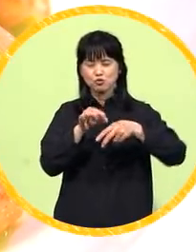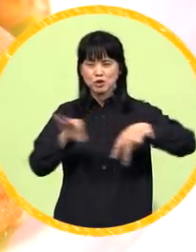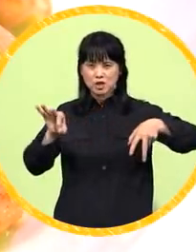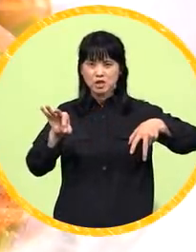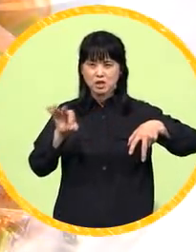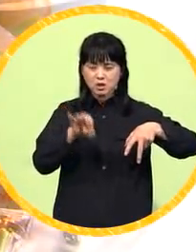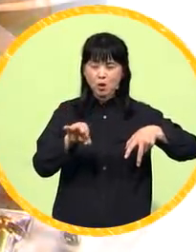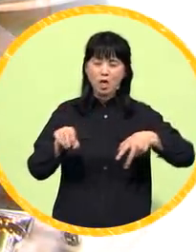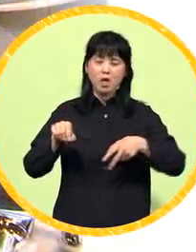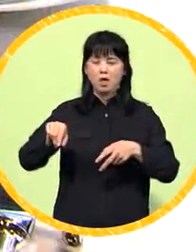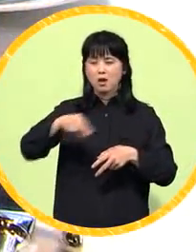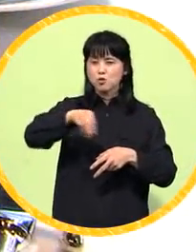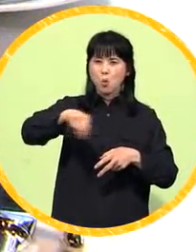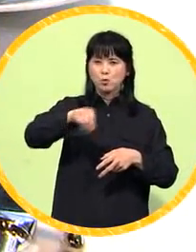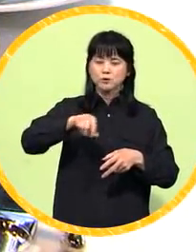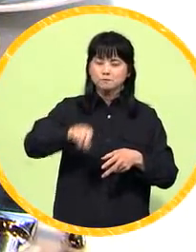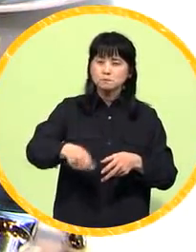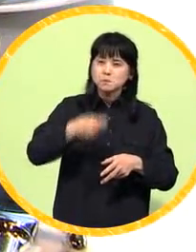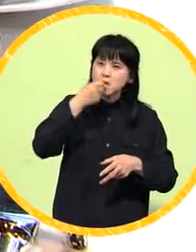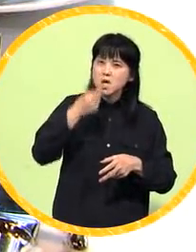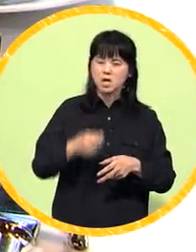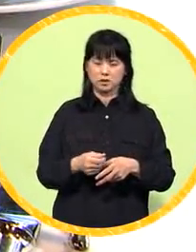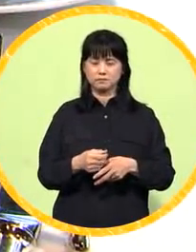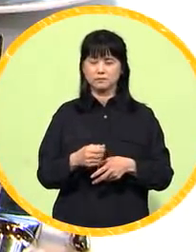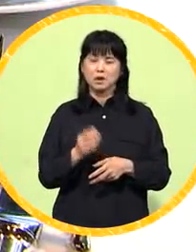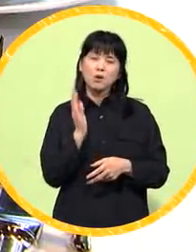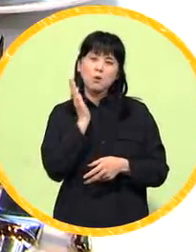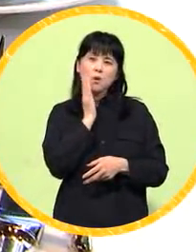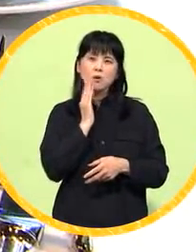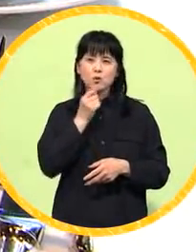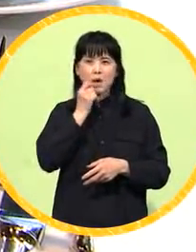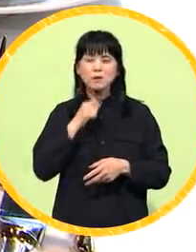をつけて召し上がれ顔がよろしい